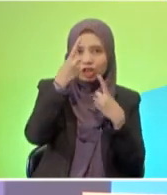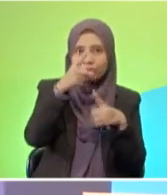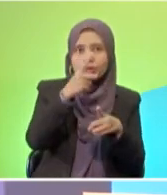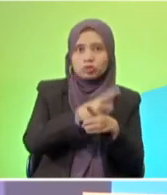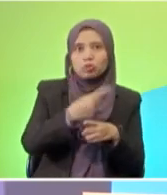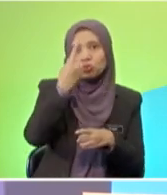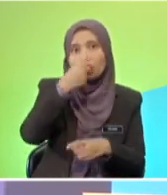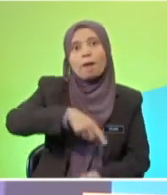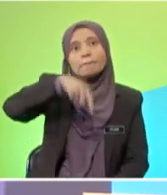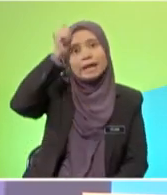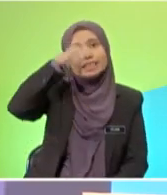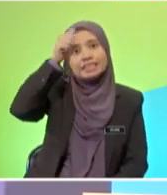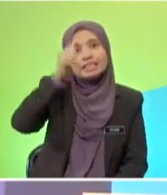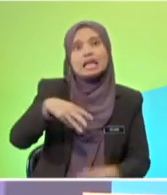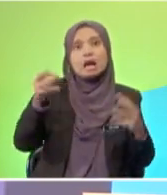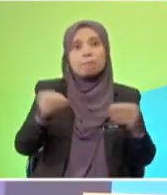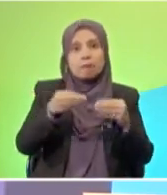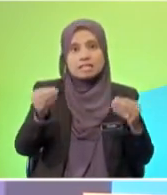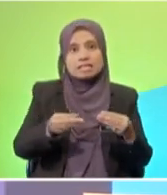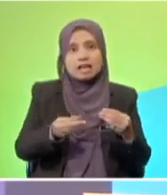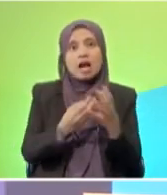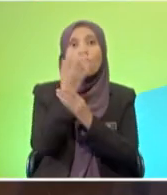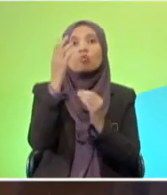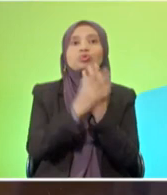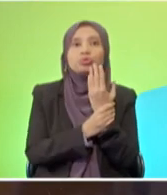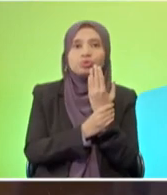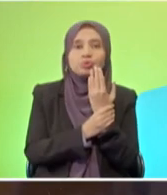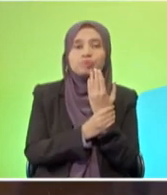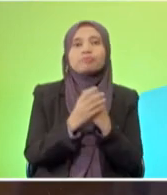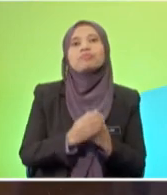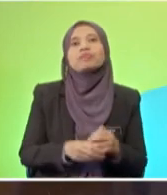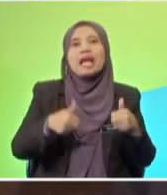untuk memasak dan juga untuk berwudhu Alhamdulillah